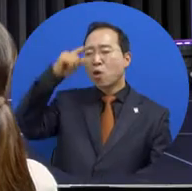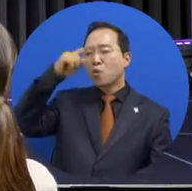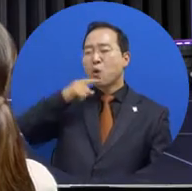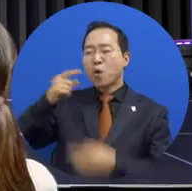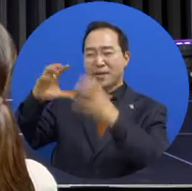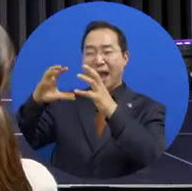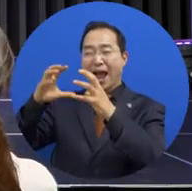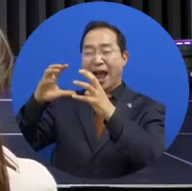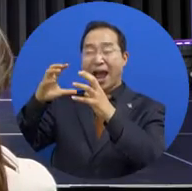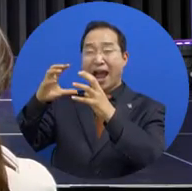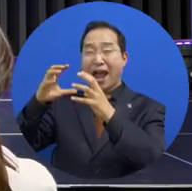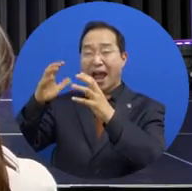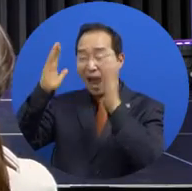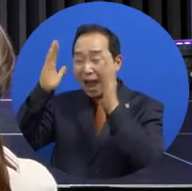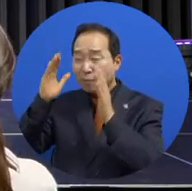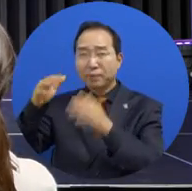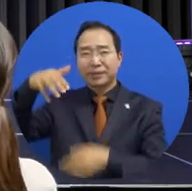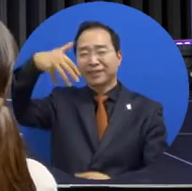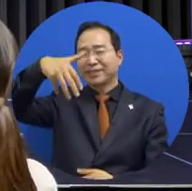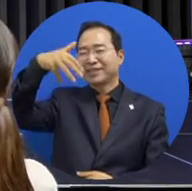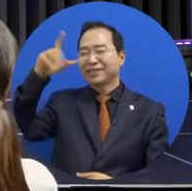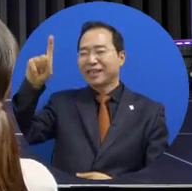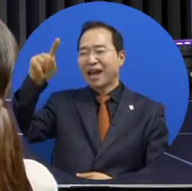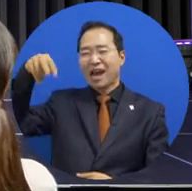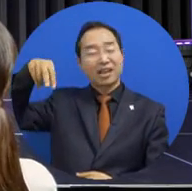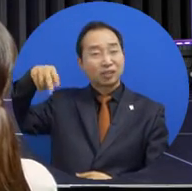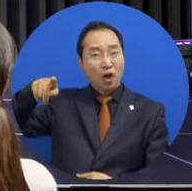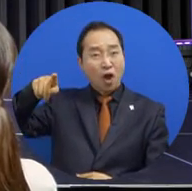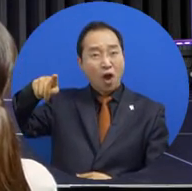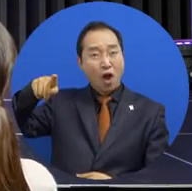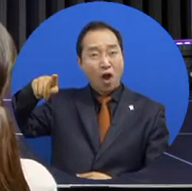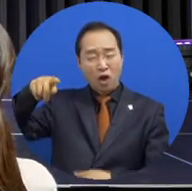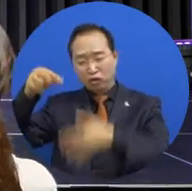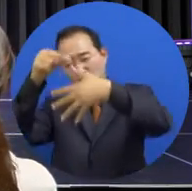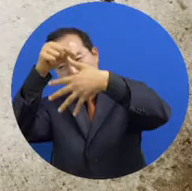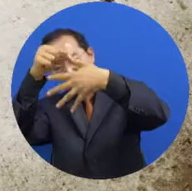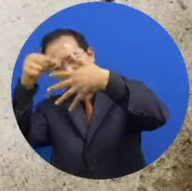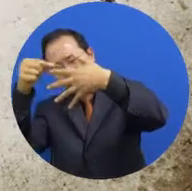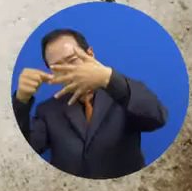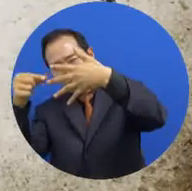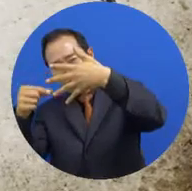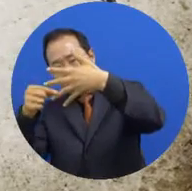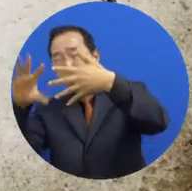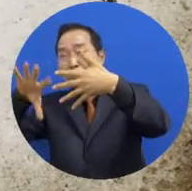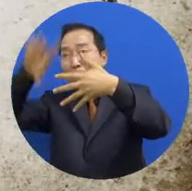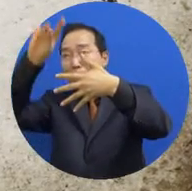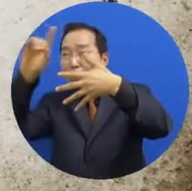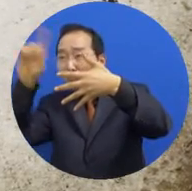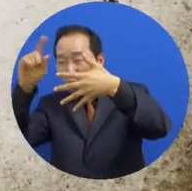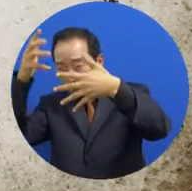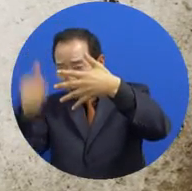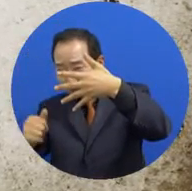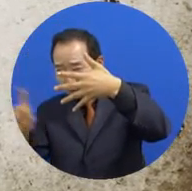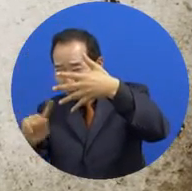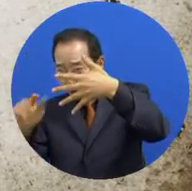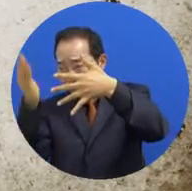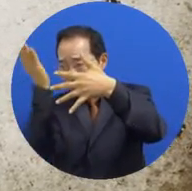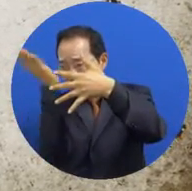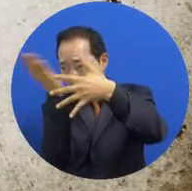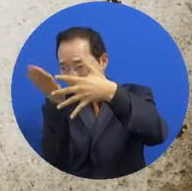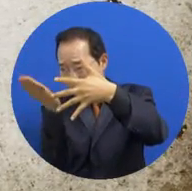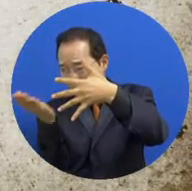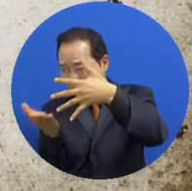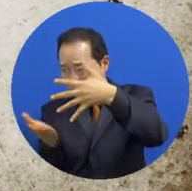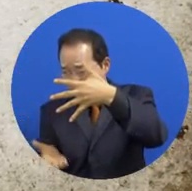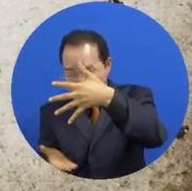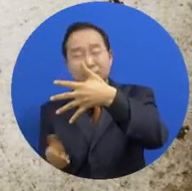이제 동양학의 개념으로는 차서를 부여한다고 합니다. 차서가 순차, 그러니까 이제 시간적인